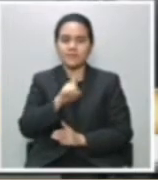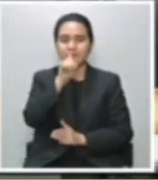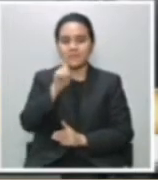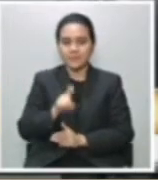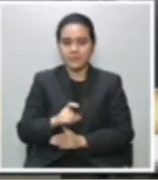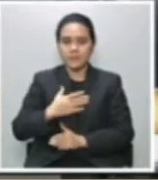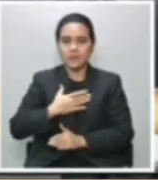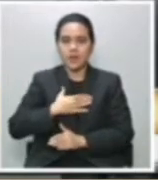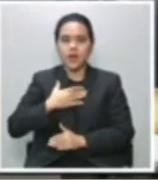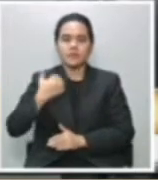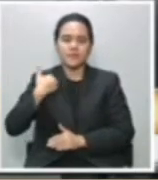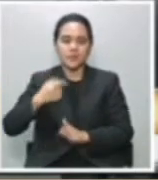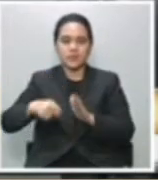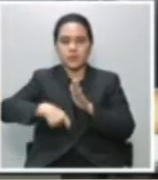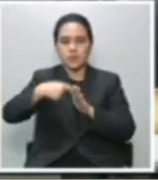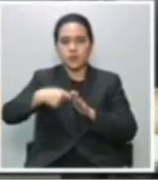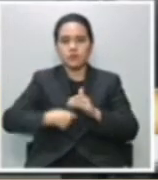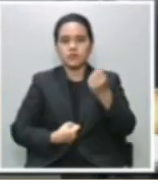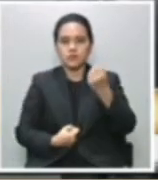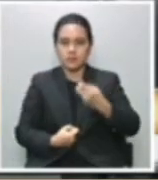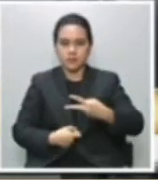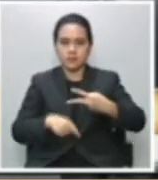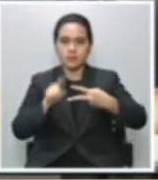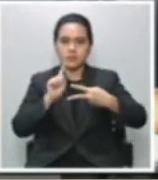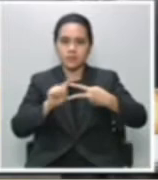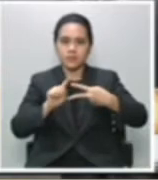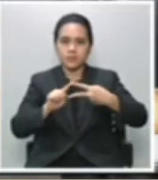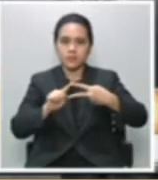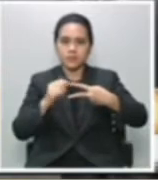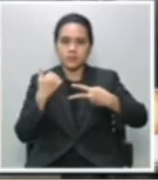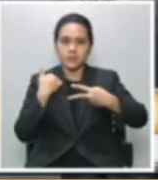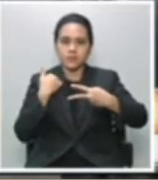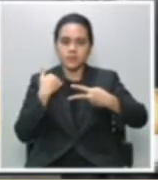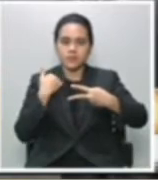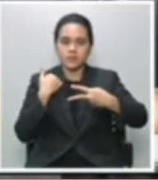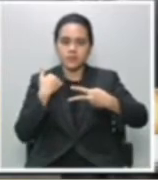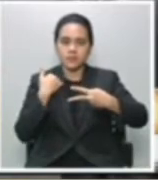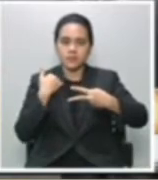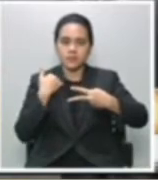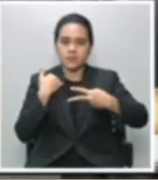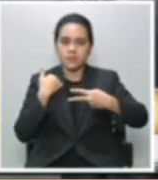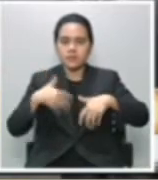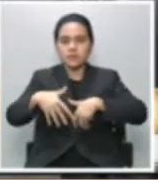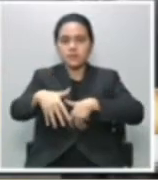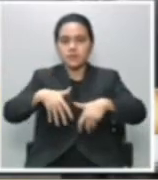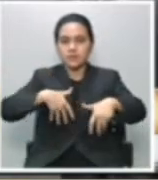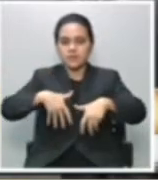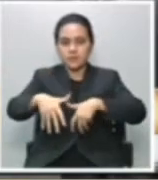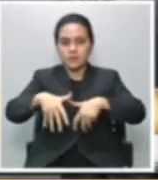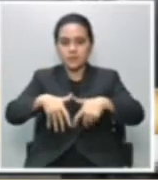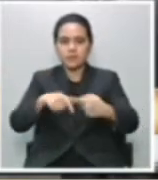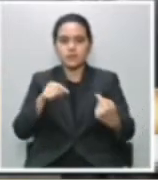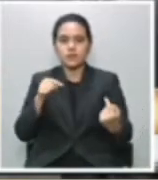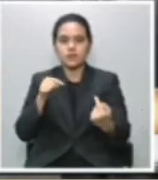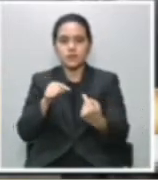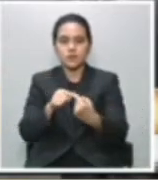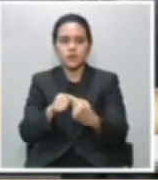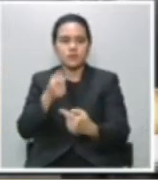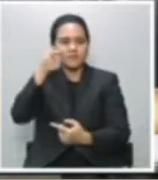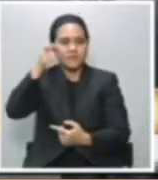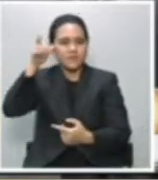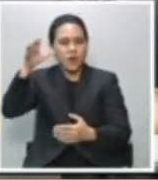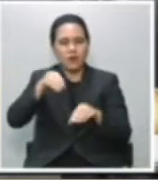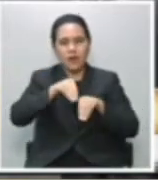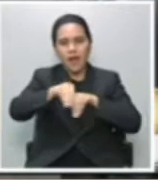ากเหตุผล2ประการประการที่1เป็นเพราะพี่น้องประชาชนในชุมชนชนบท